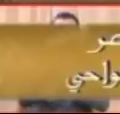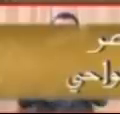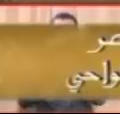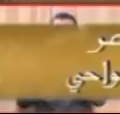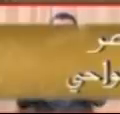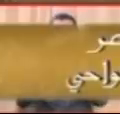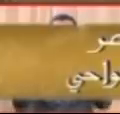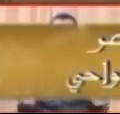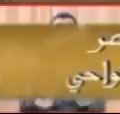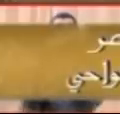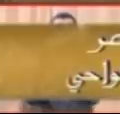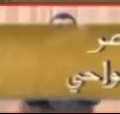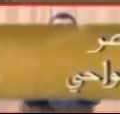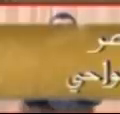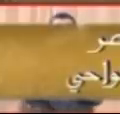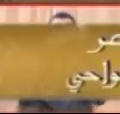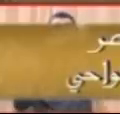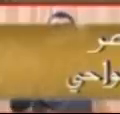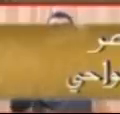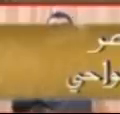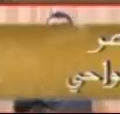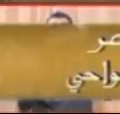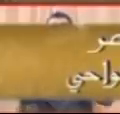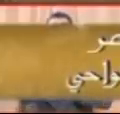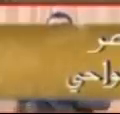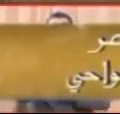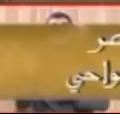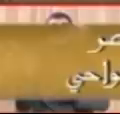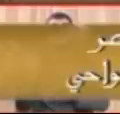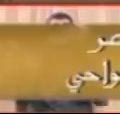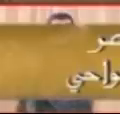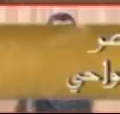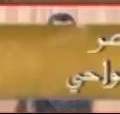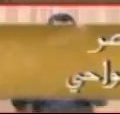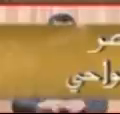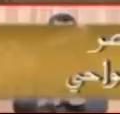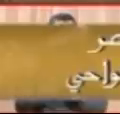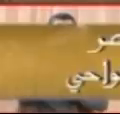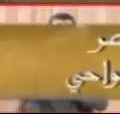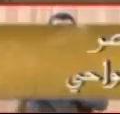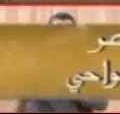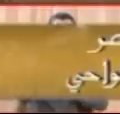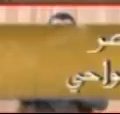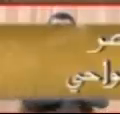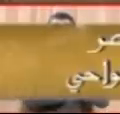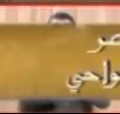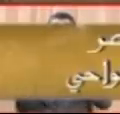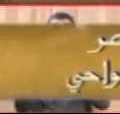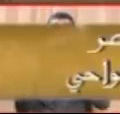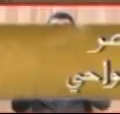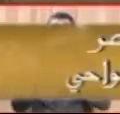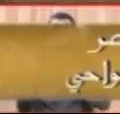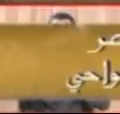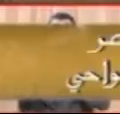كان 2009 2013، ولكن هذا المخطط اللي كان عرف ميزانيه ديال 5 مليار درهم 500 مليار